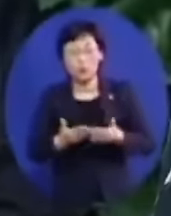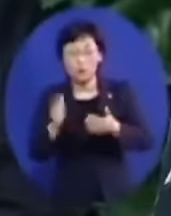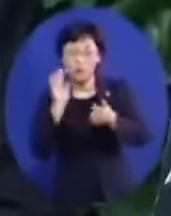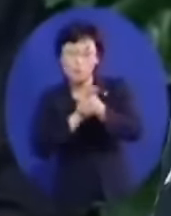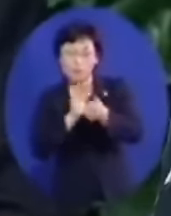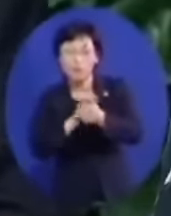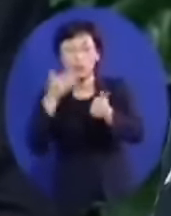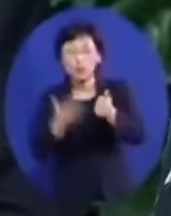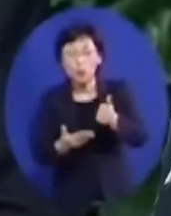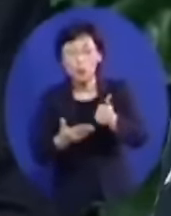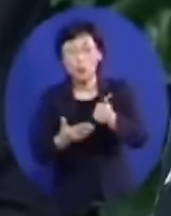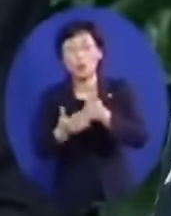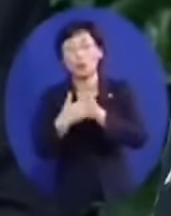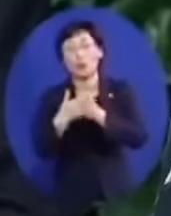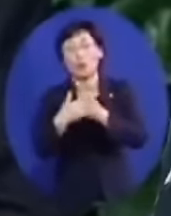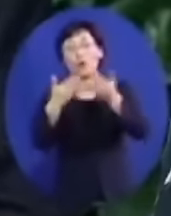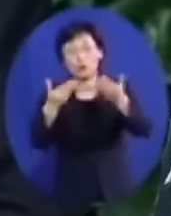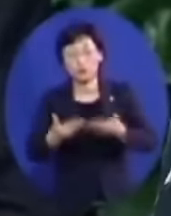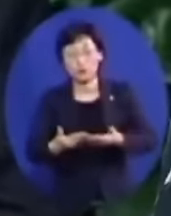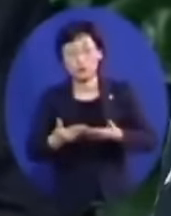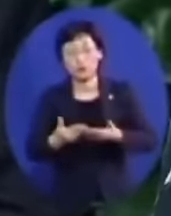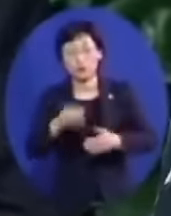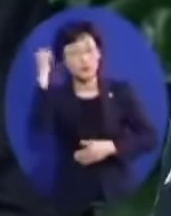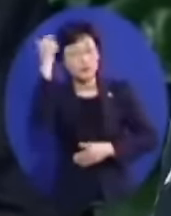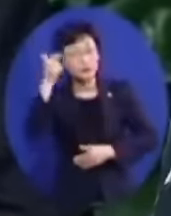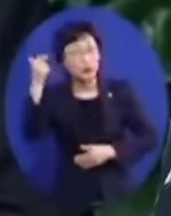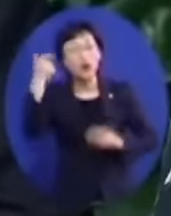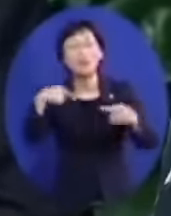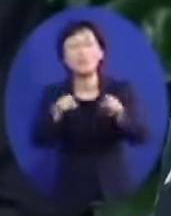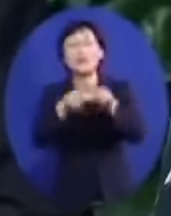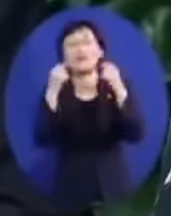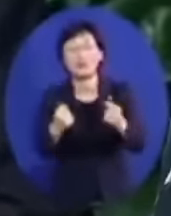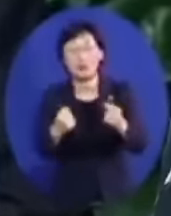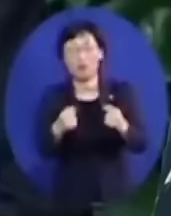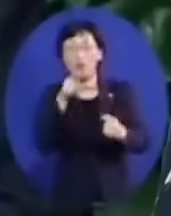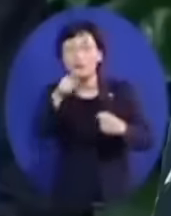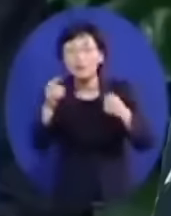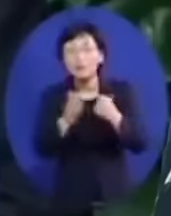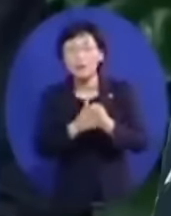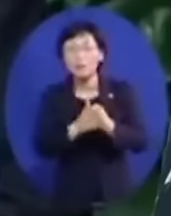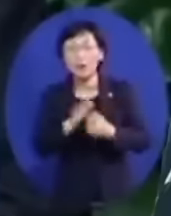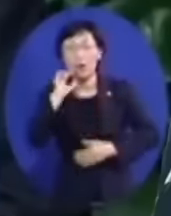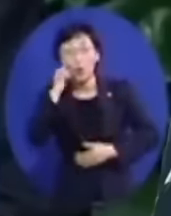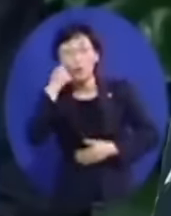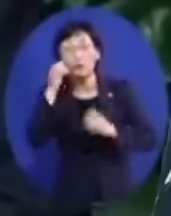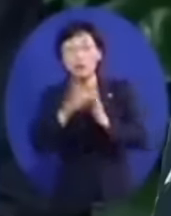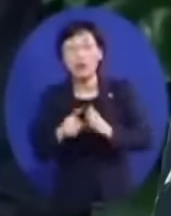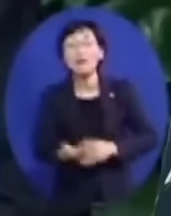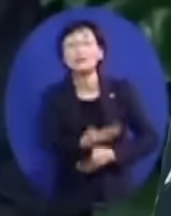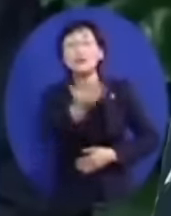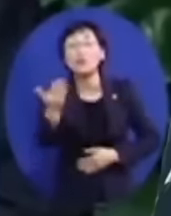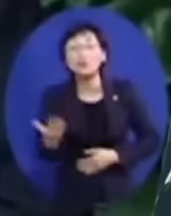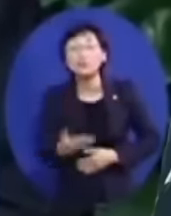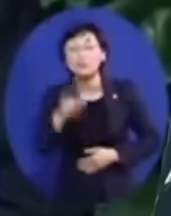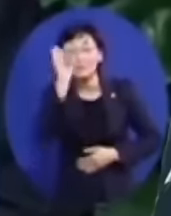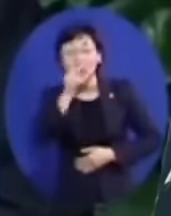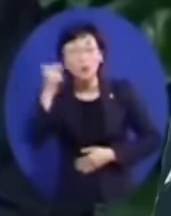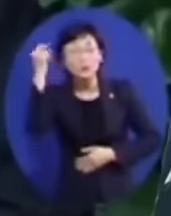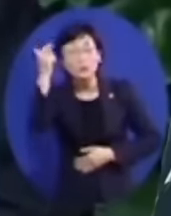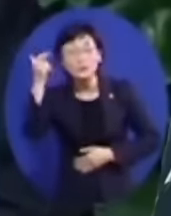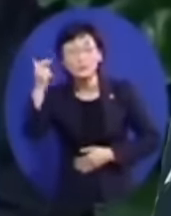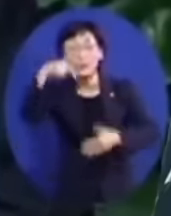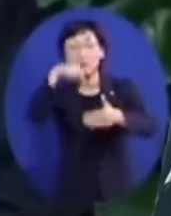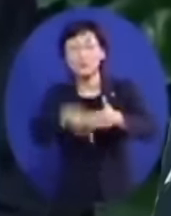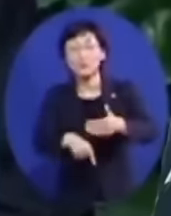격려해주고 도와주는 영으로서 함께 계신다는 것입니다. 그러므로 제일 어려울 때 여러분 성령님의 품